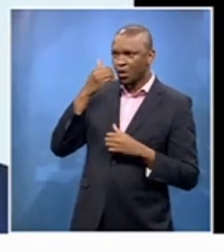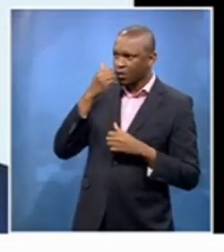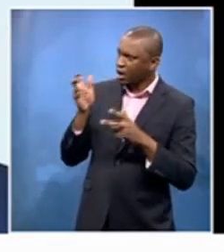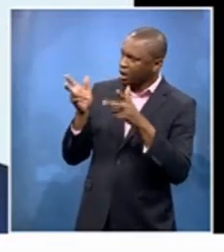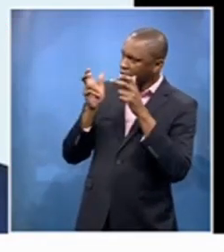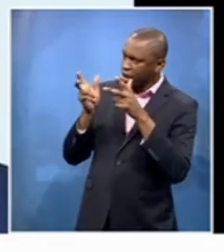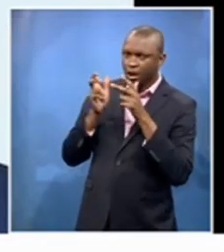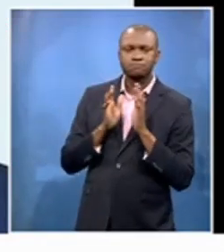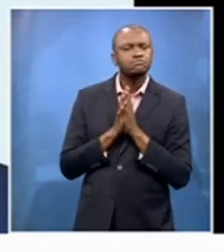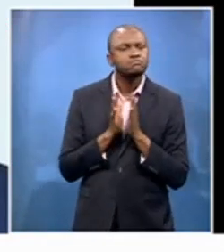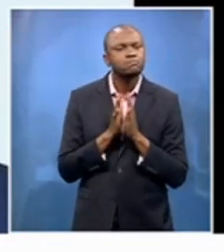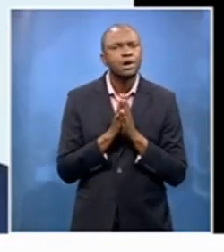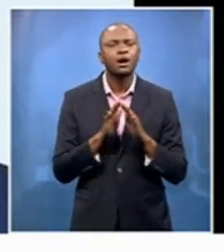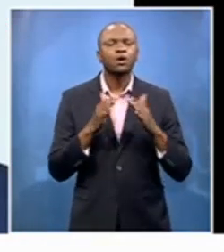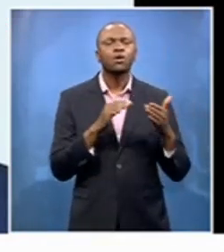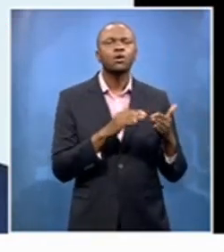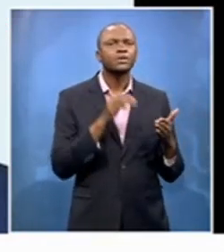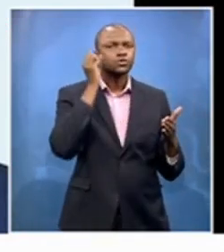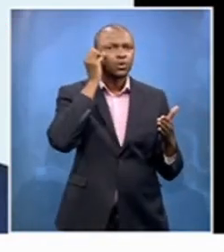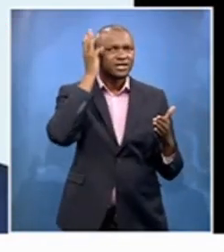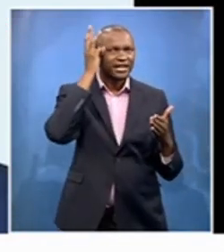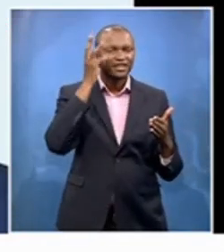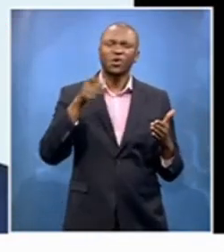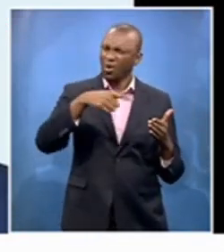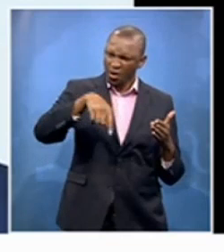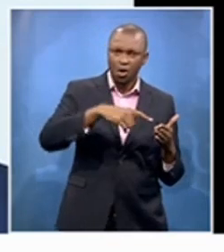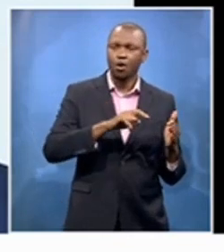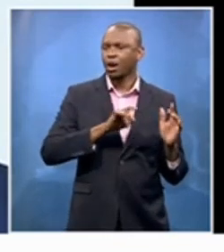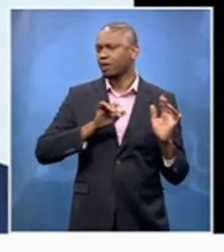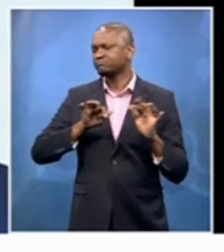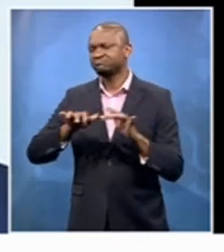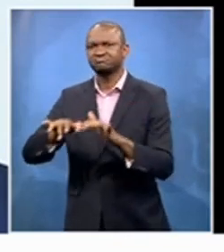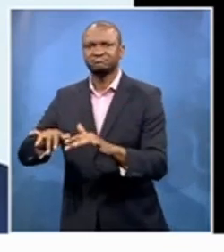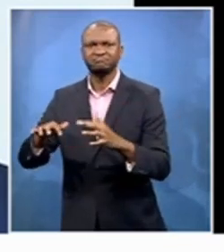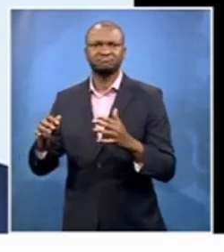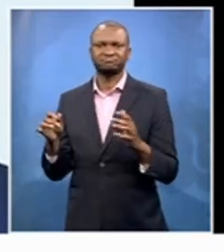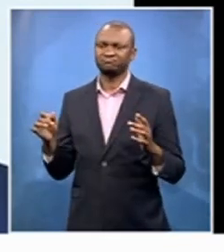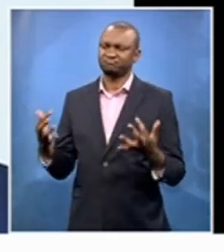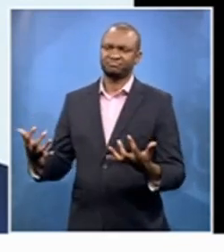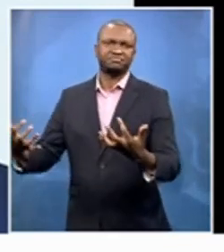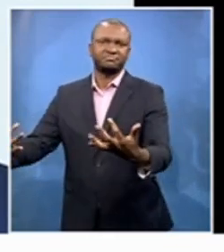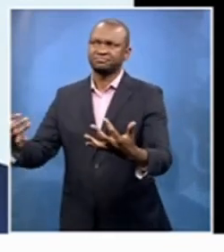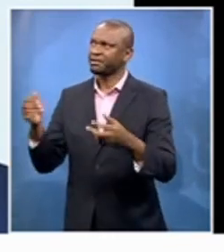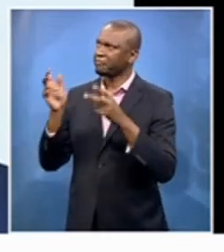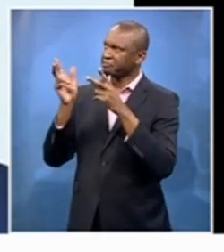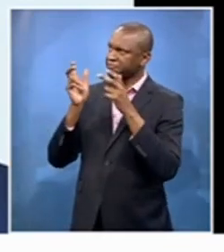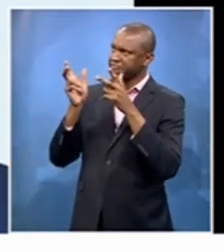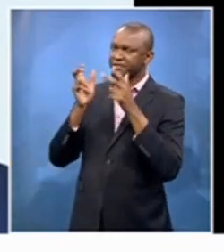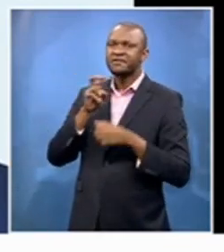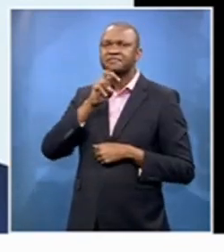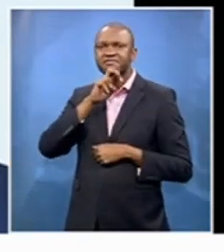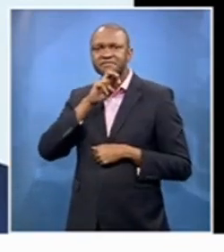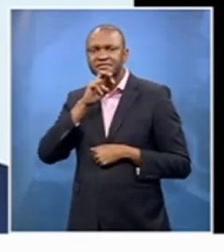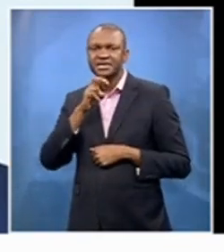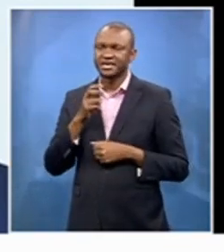khona esibayeni sibaya simcoka eMaSwatini ngoba sibaya ngibonga yena bandla kakhulu weMaSwati